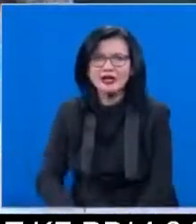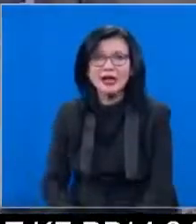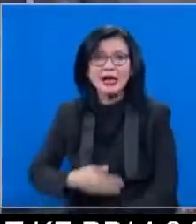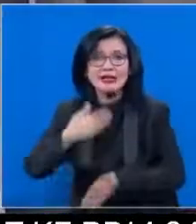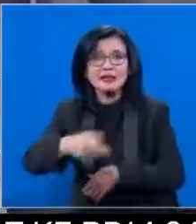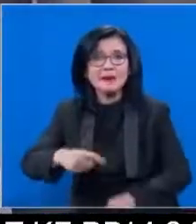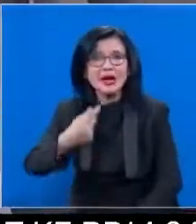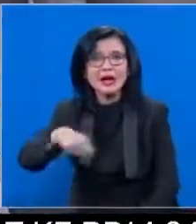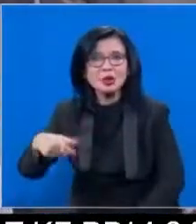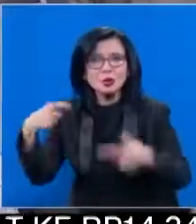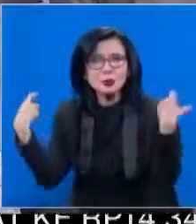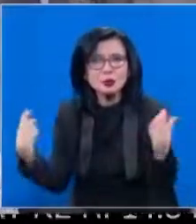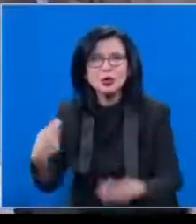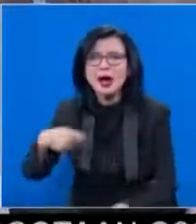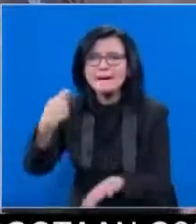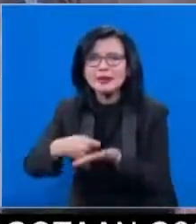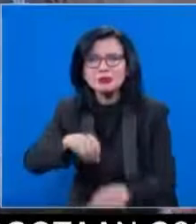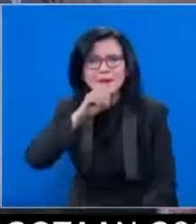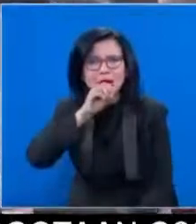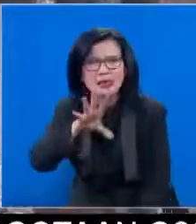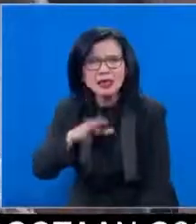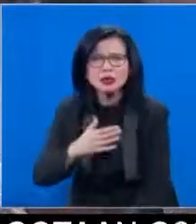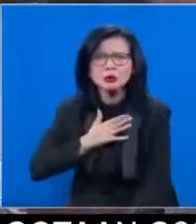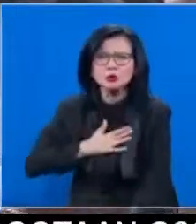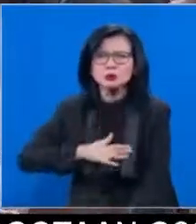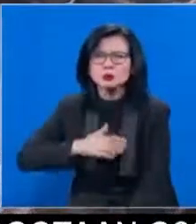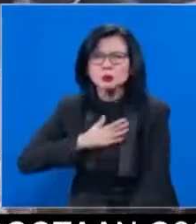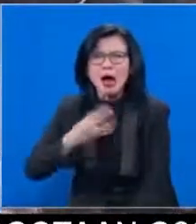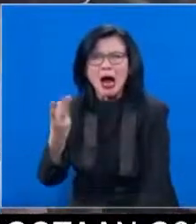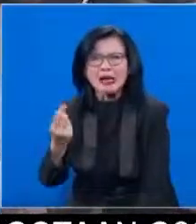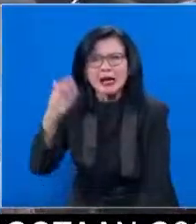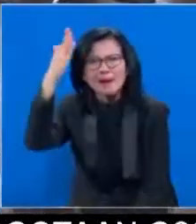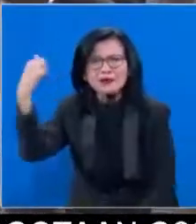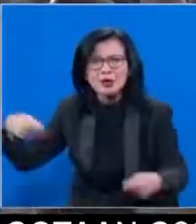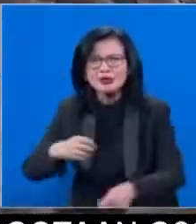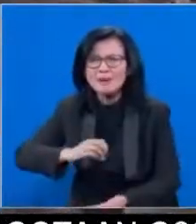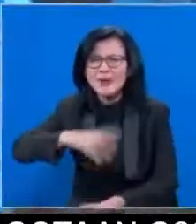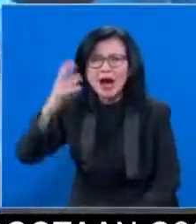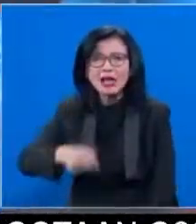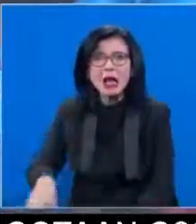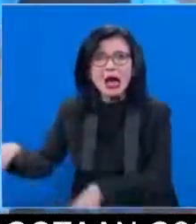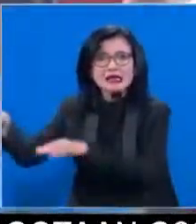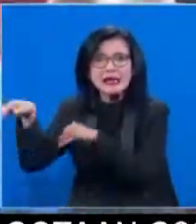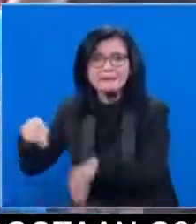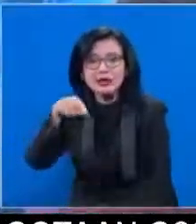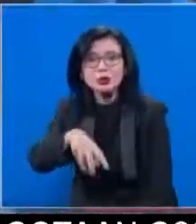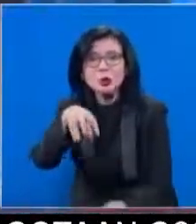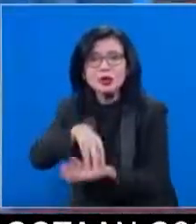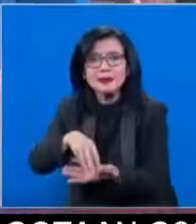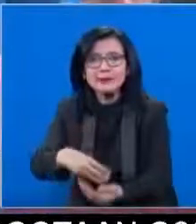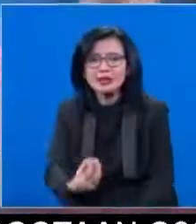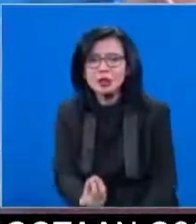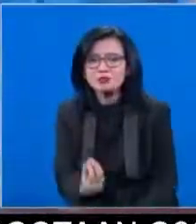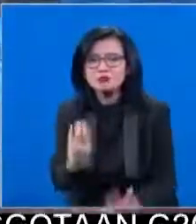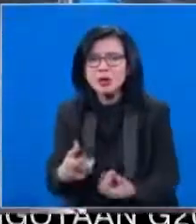Telanaipura mahasiswa mengatakan ingatin mahal ya minyak goreng saat ini padahal Jambi merupakan salah satu daerah perkebunan kelapa sawit